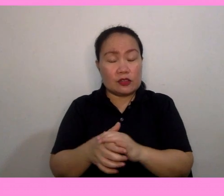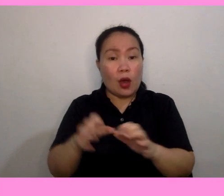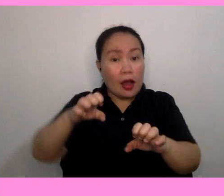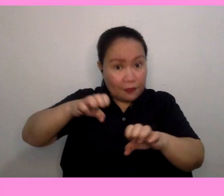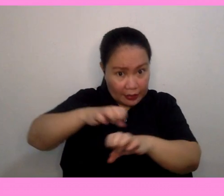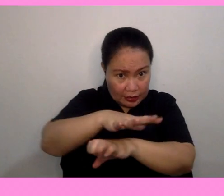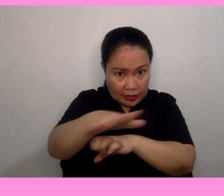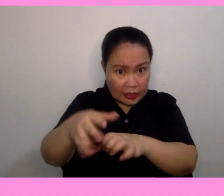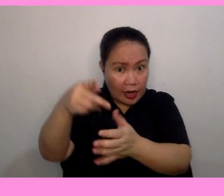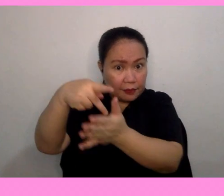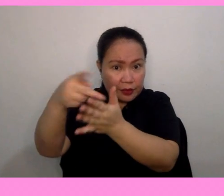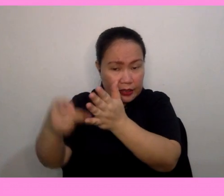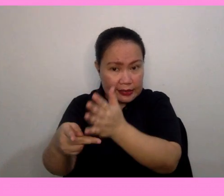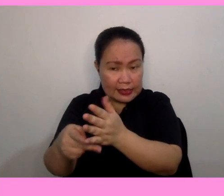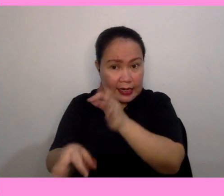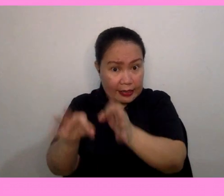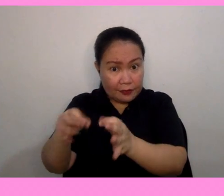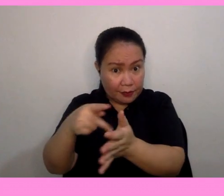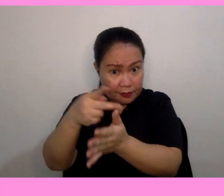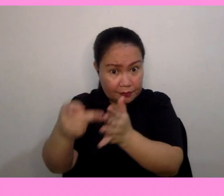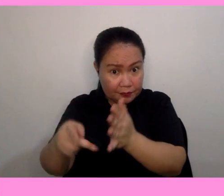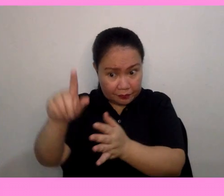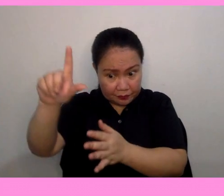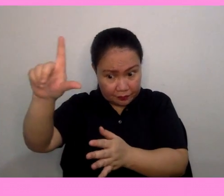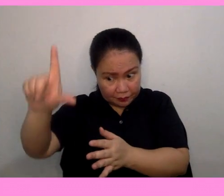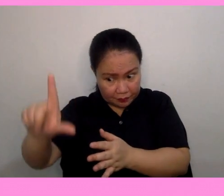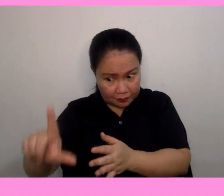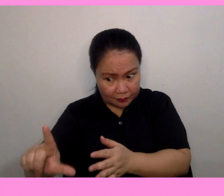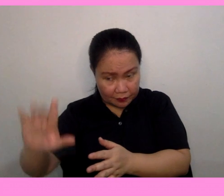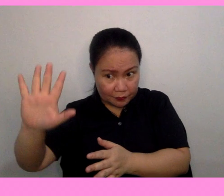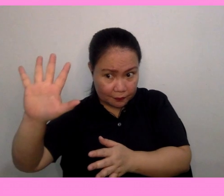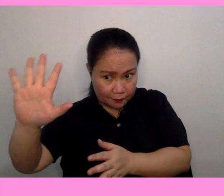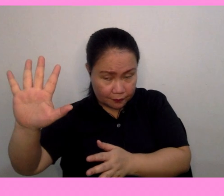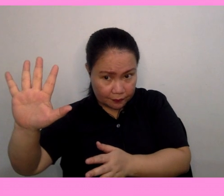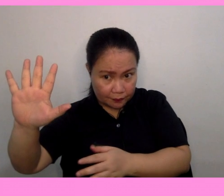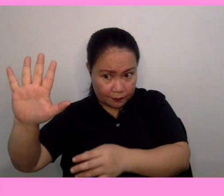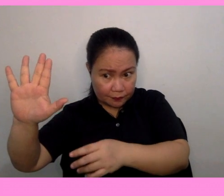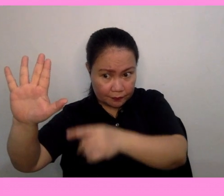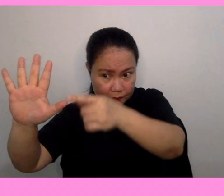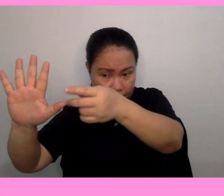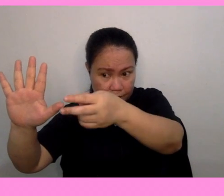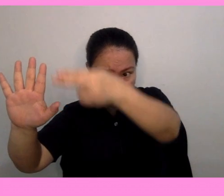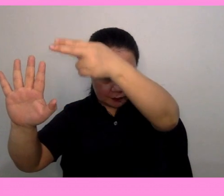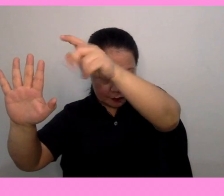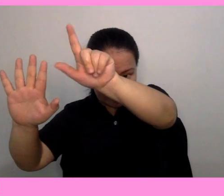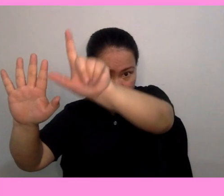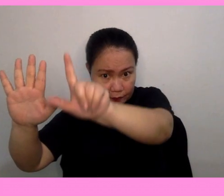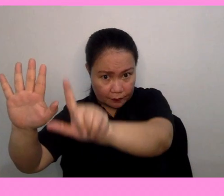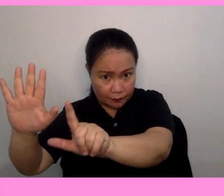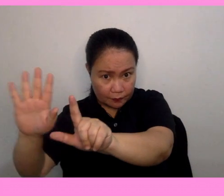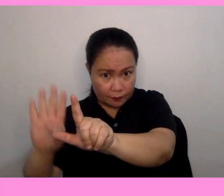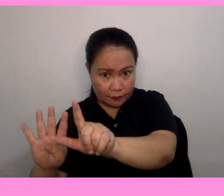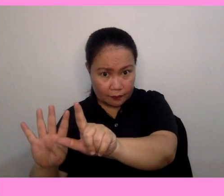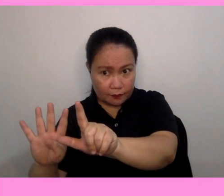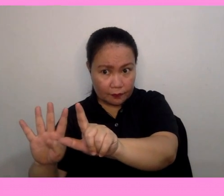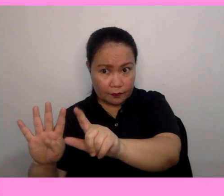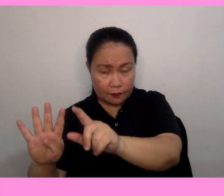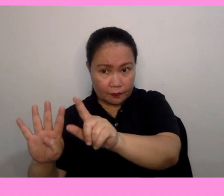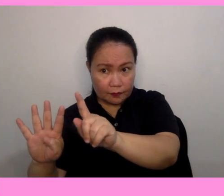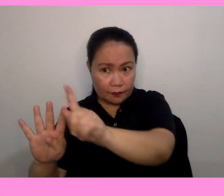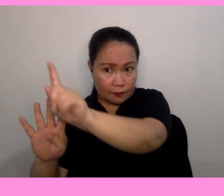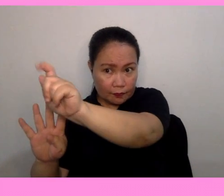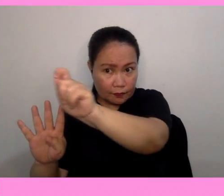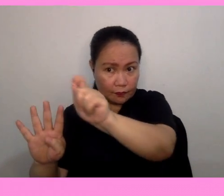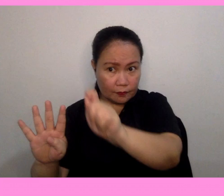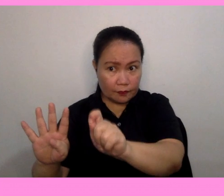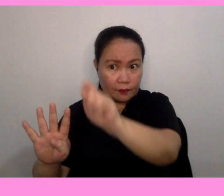ng produkto. Kung ang presyo ng candy ay bumaba mula sa 5 pesos sa 4 pesos, makikita sa graph na